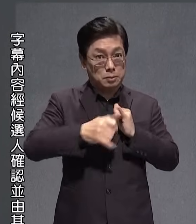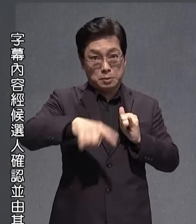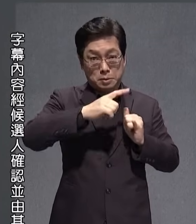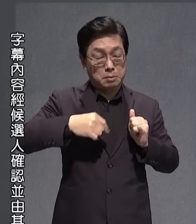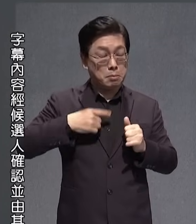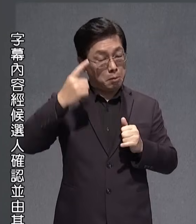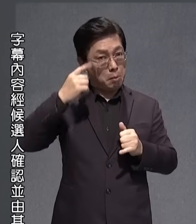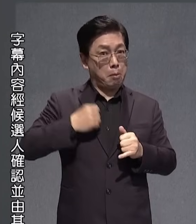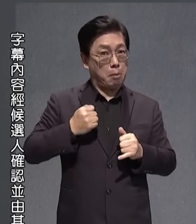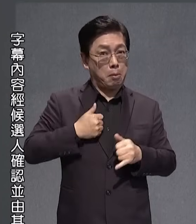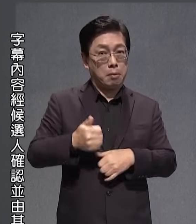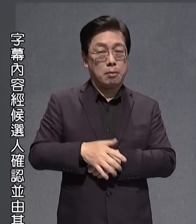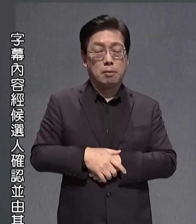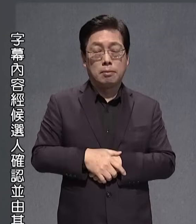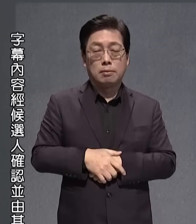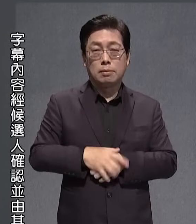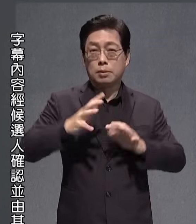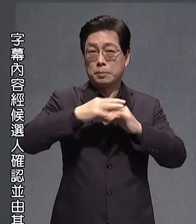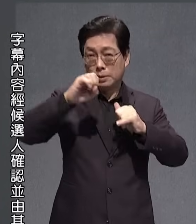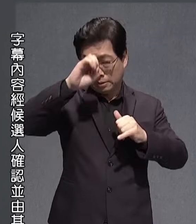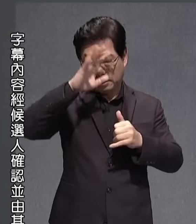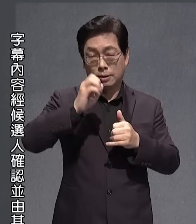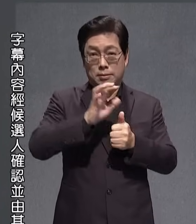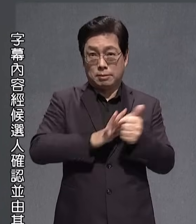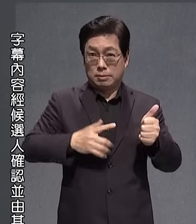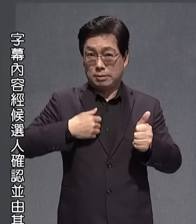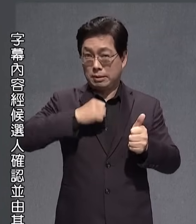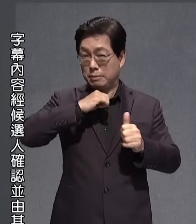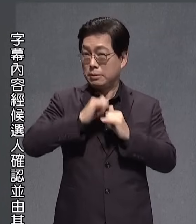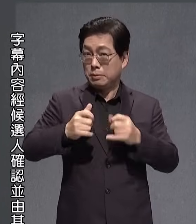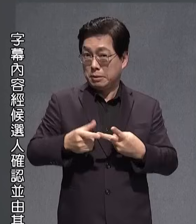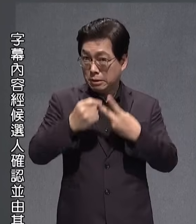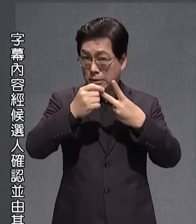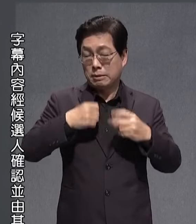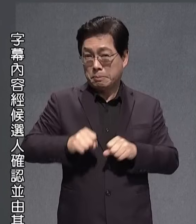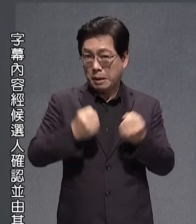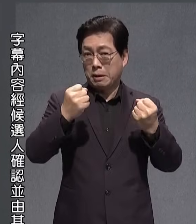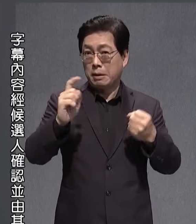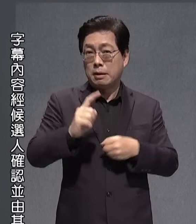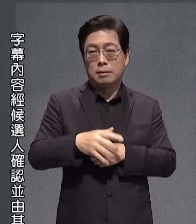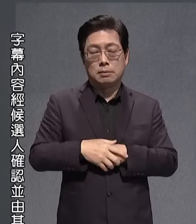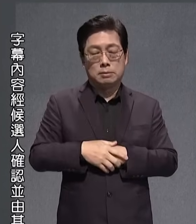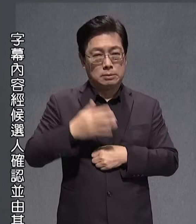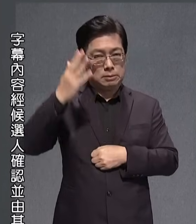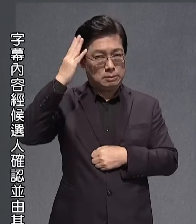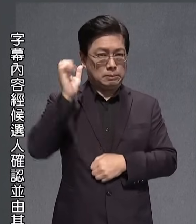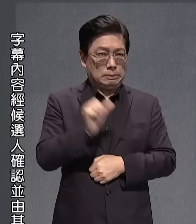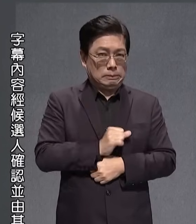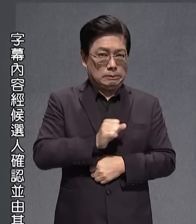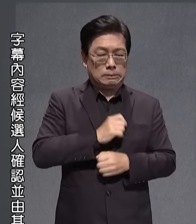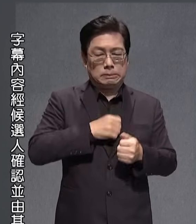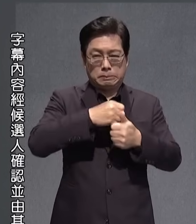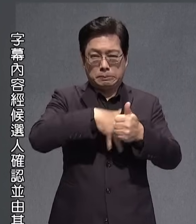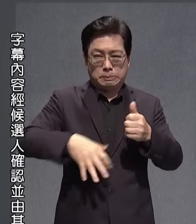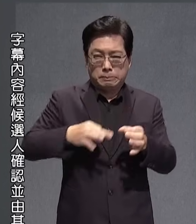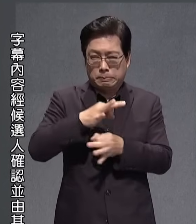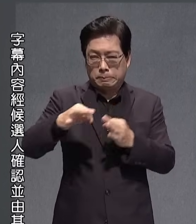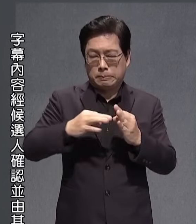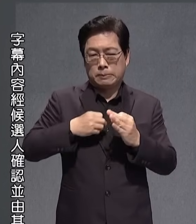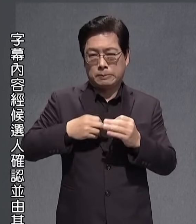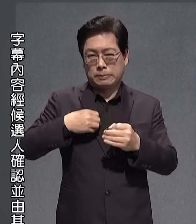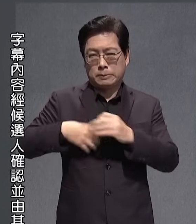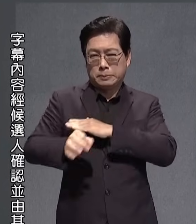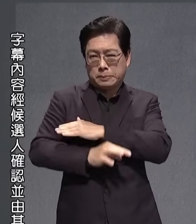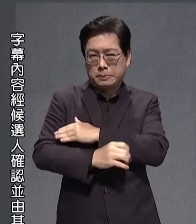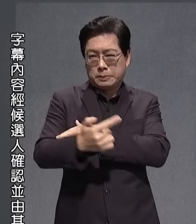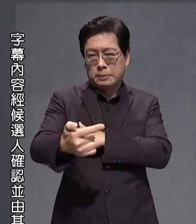吗？国民党带给台湾社会的第二大祸害，就是国民党黑金体制不改， 伤害民